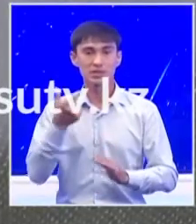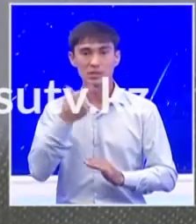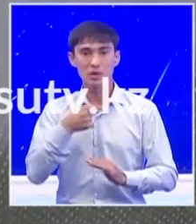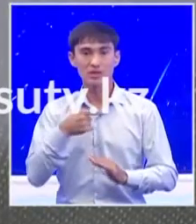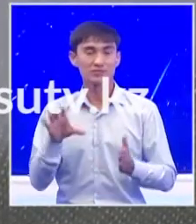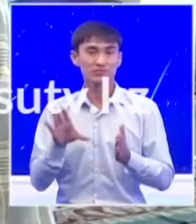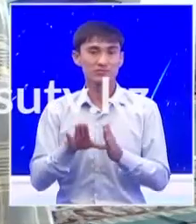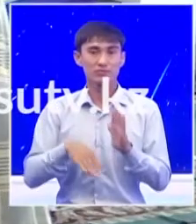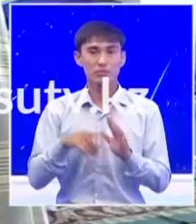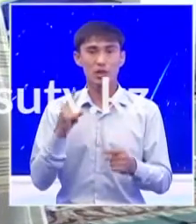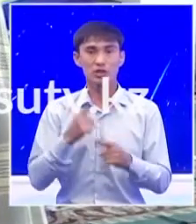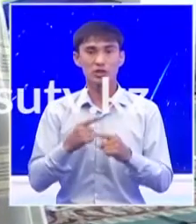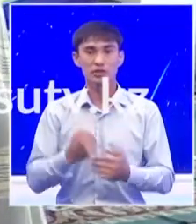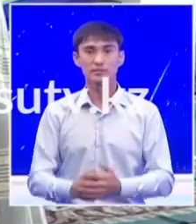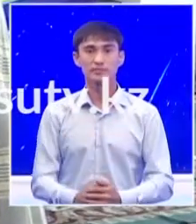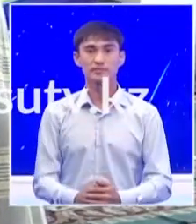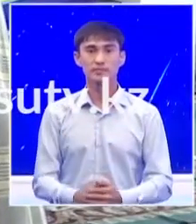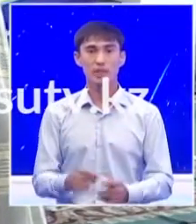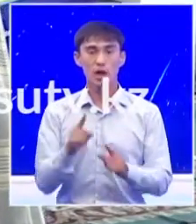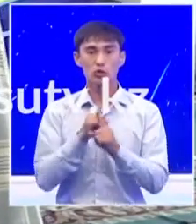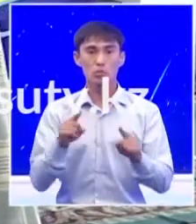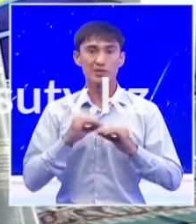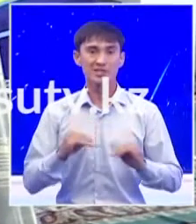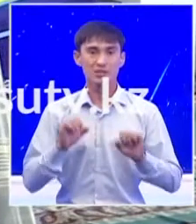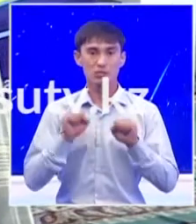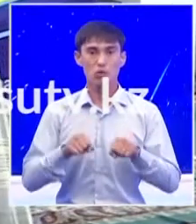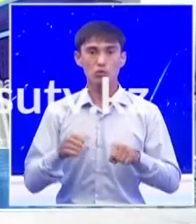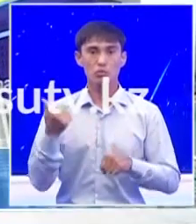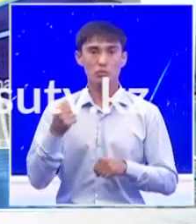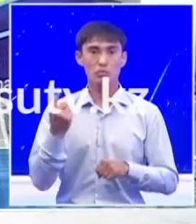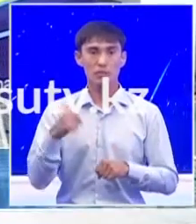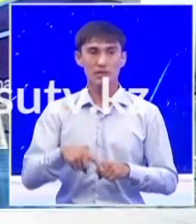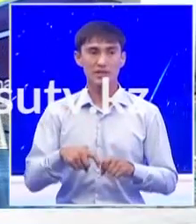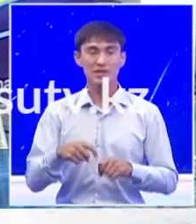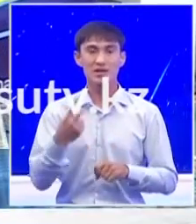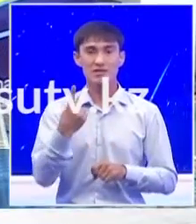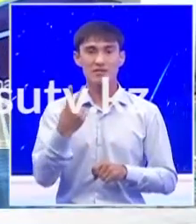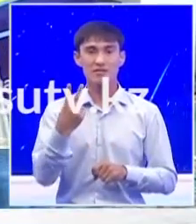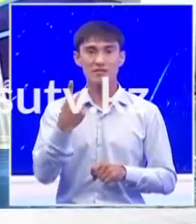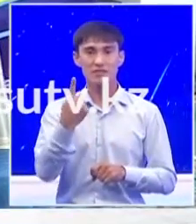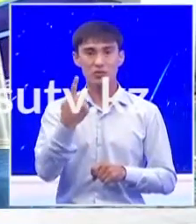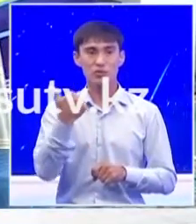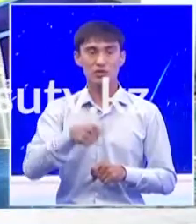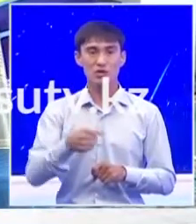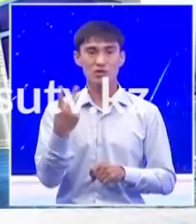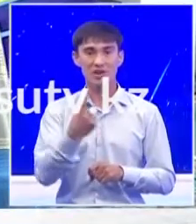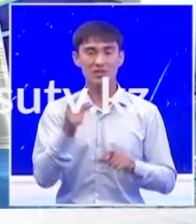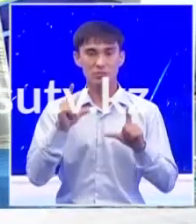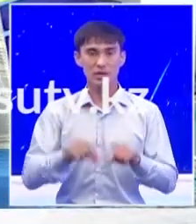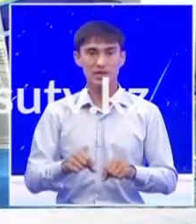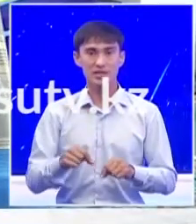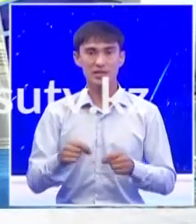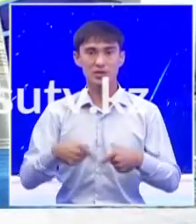положительной энергией. Особые дети могут прийти. В неделю два раза будут проходить эти кружки.